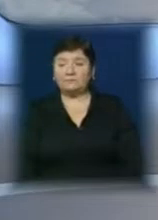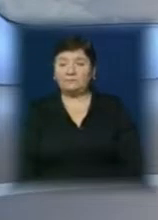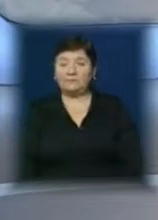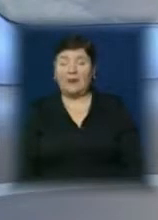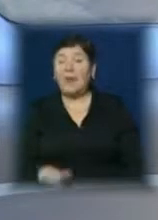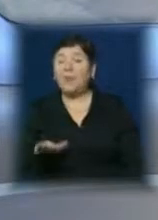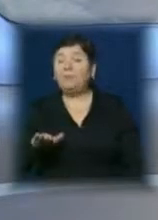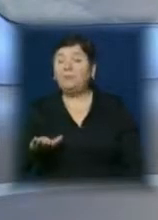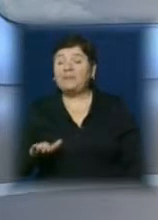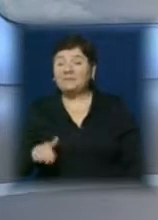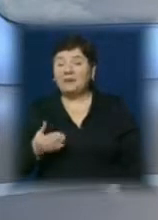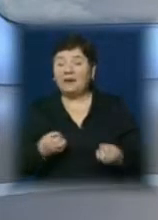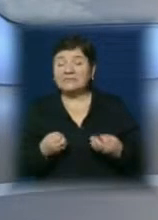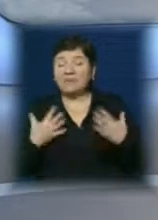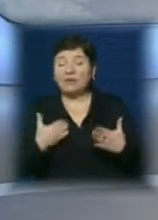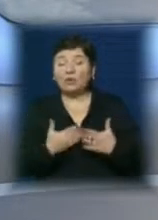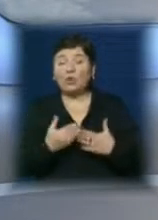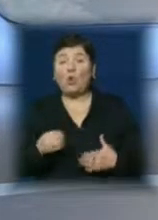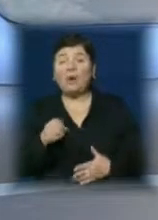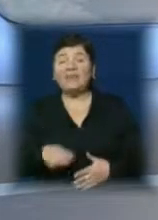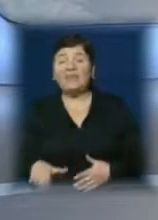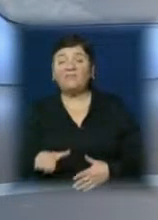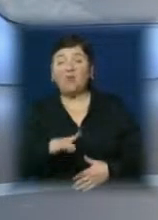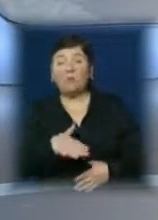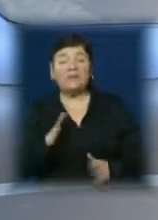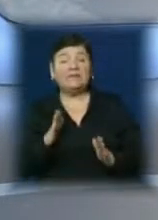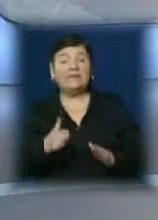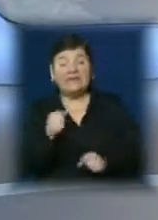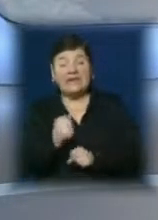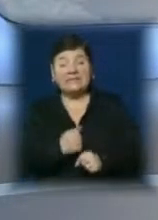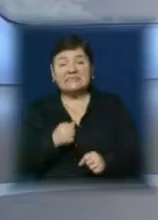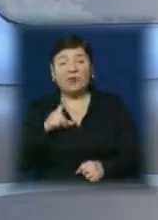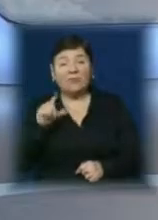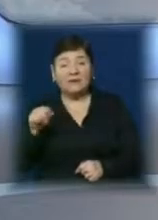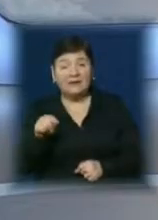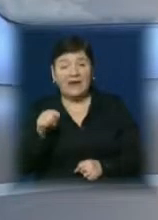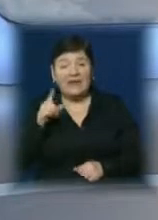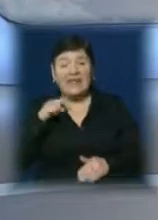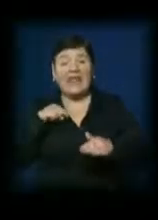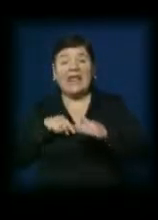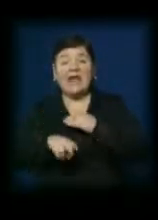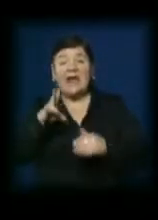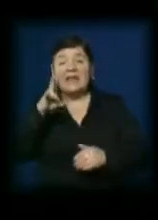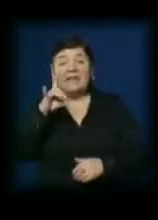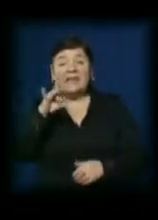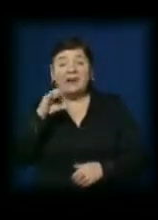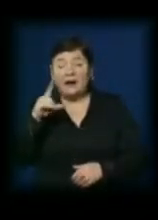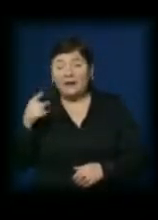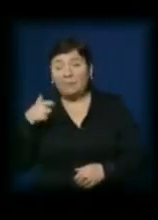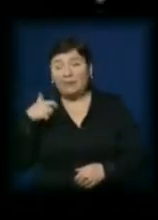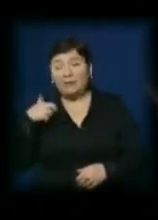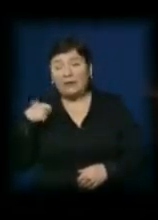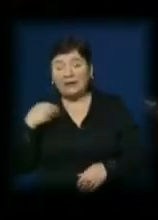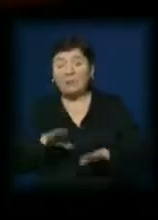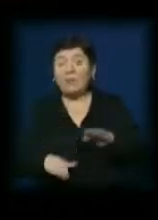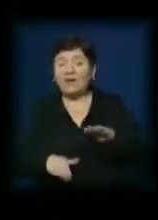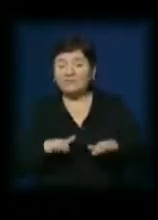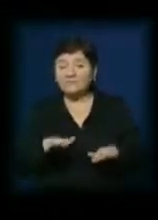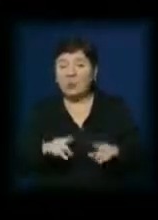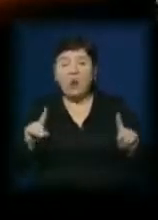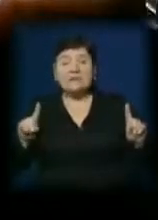територію. Слідкуємо за ситуацією в Віршавському, Виноградівському районах. Тобто, в принципі, ми всі знаходимося на об'єктах в